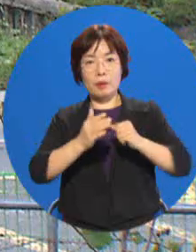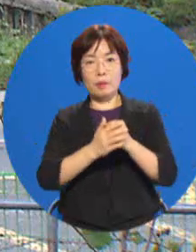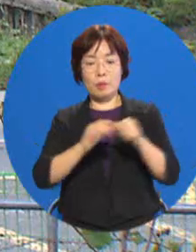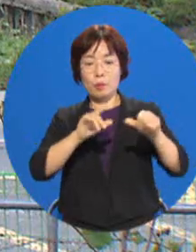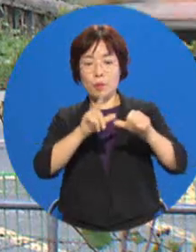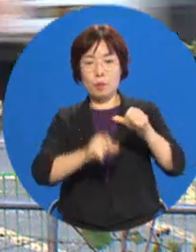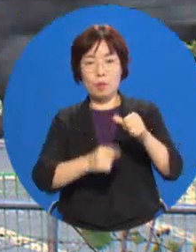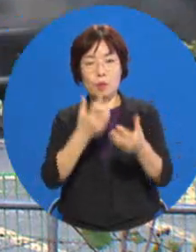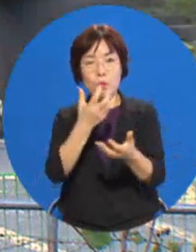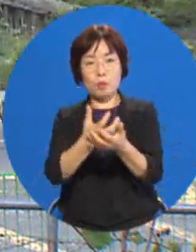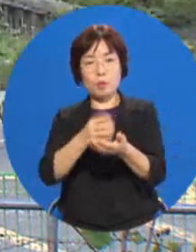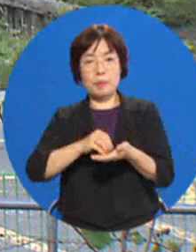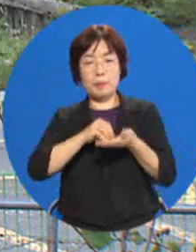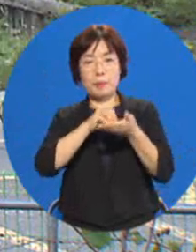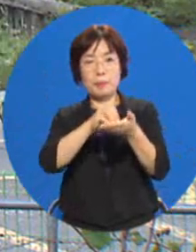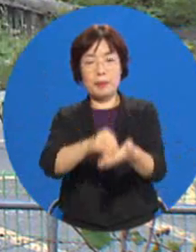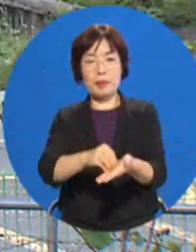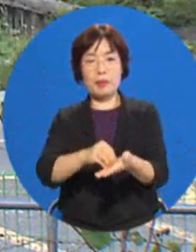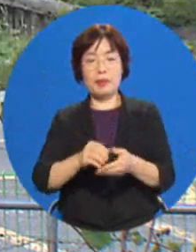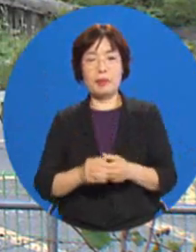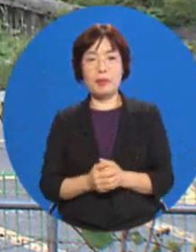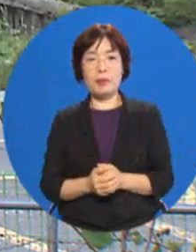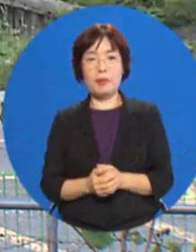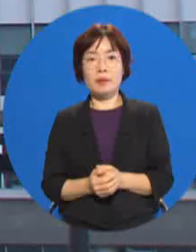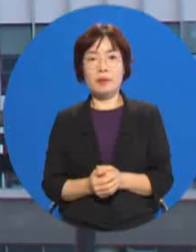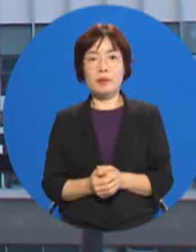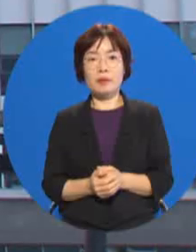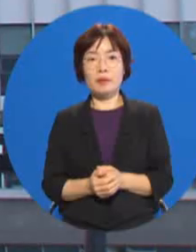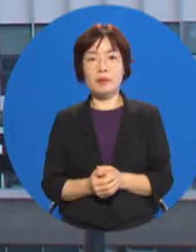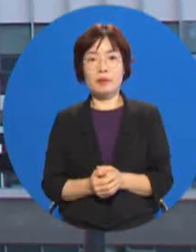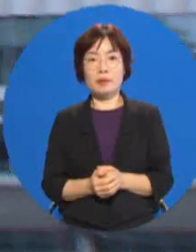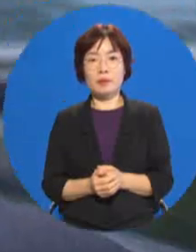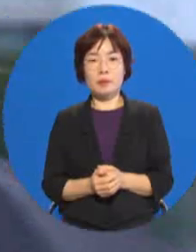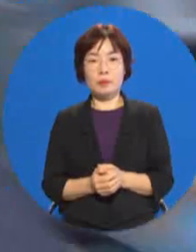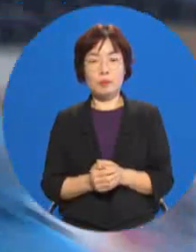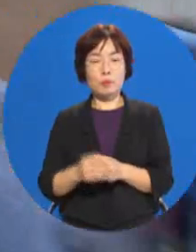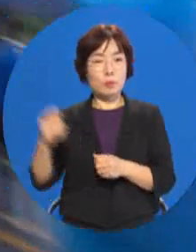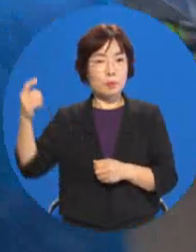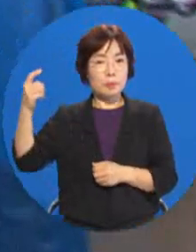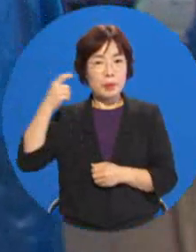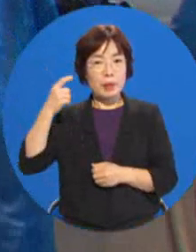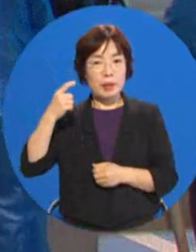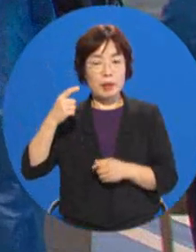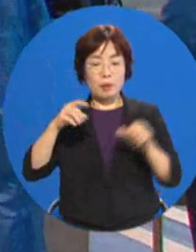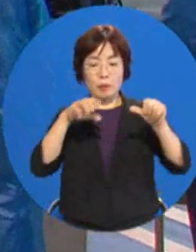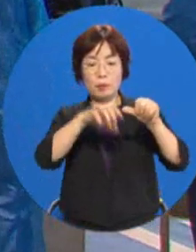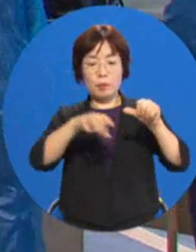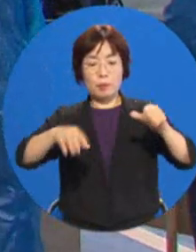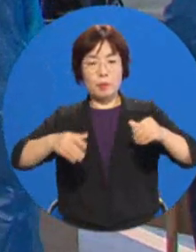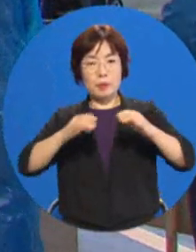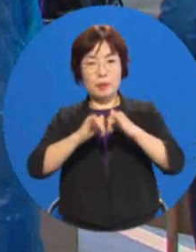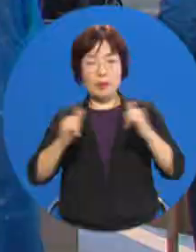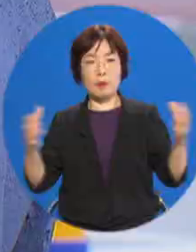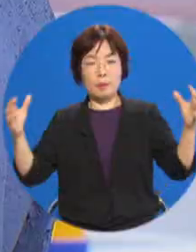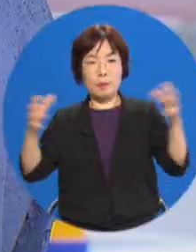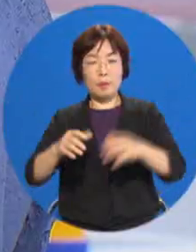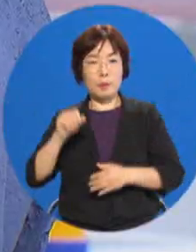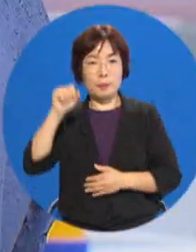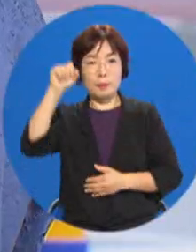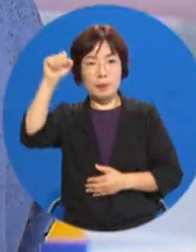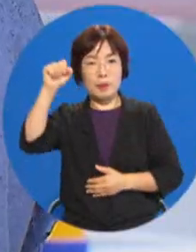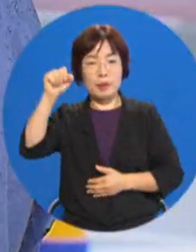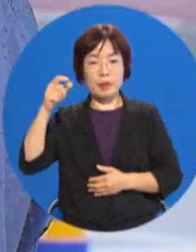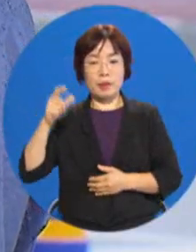5월 공군에 관련 사업 허가 신청을 냈습니다. 뒤늦게 이 사실을 알게 된 인근 5개 마을 주민들은 집단 행동을 하며